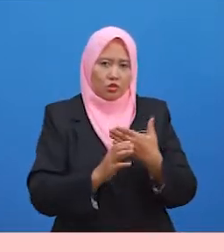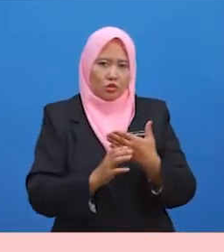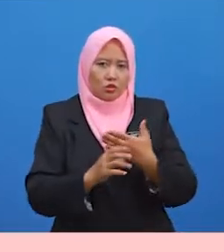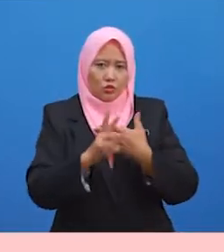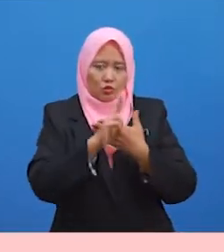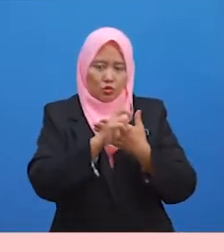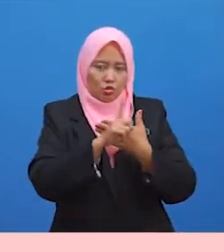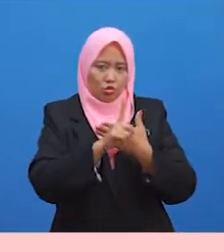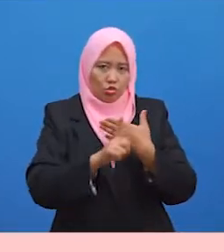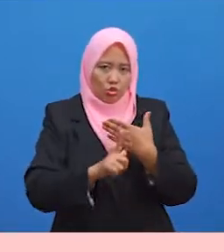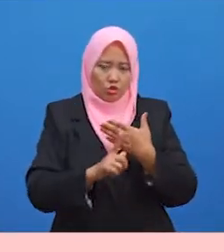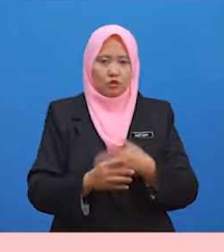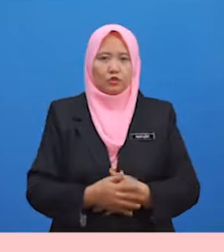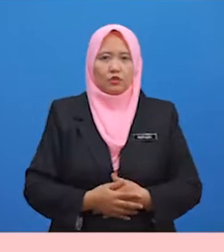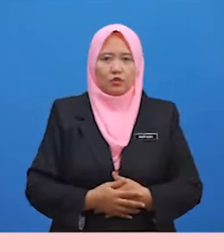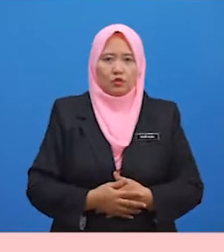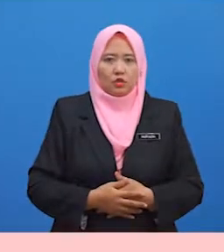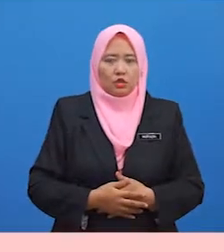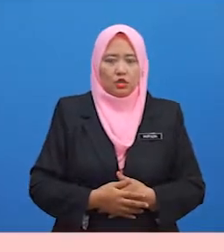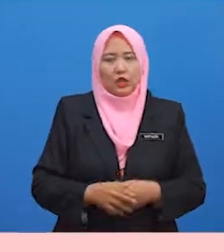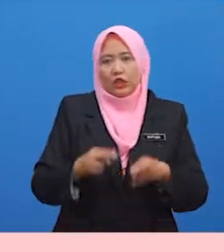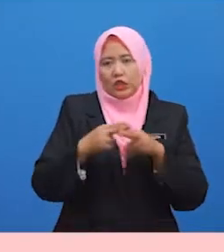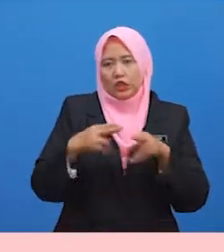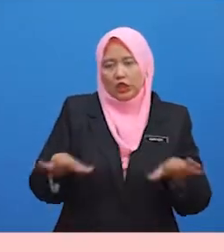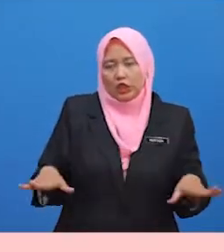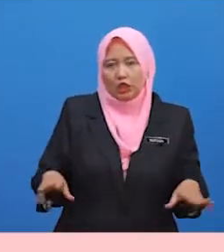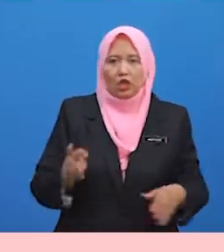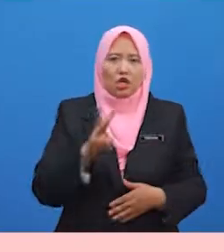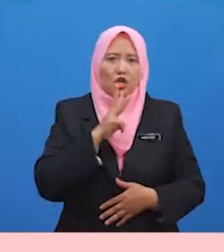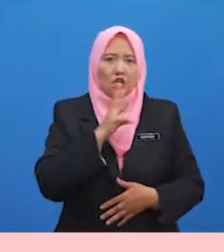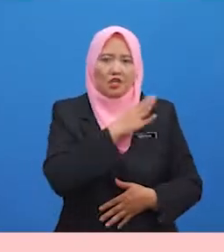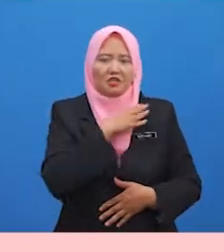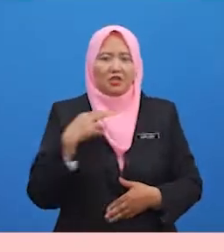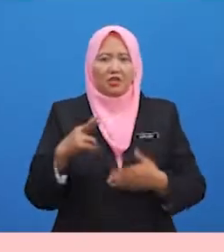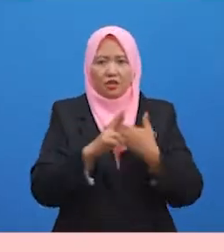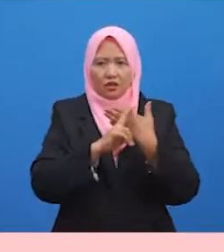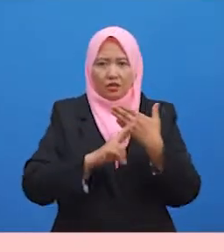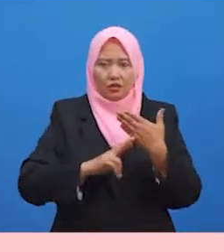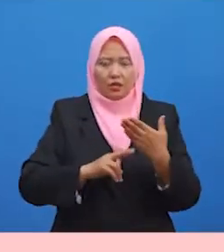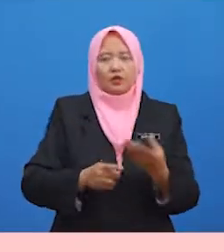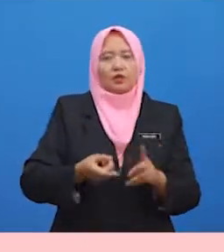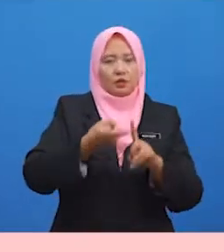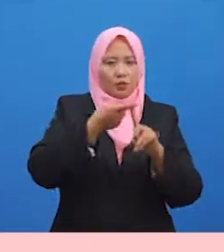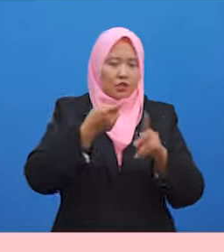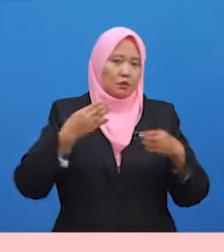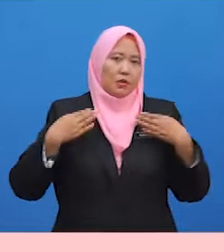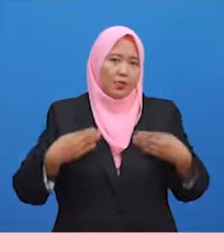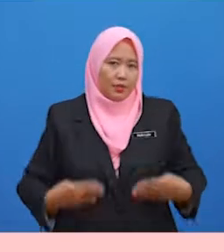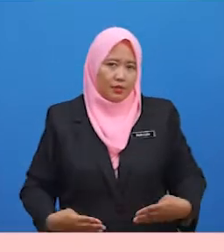tertikam. Kehilangan bendalir dan darah daripada badan akan menyebabkan renjatan.